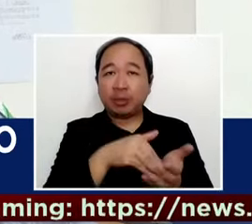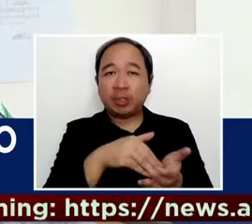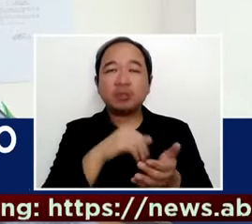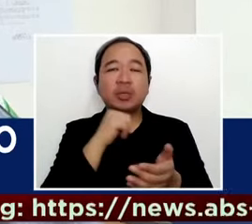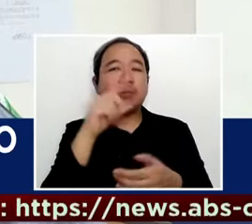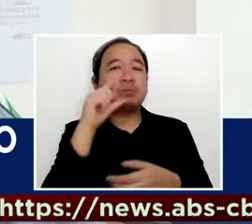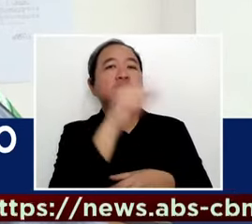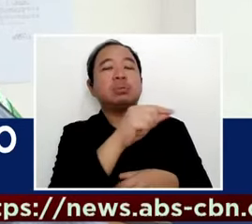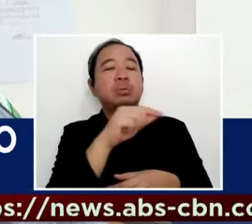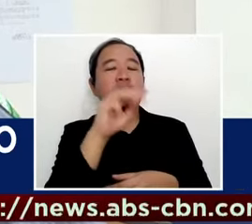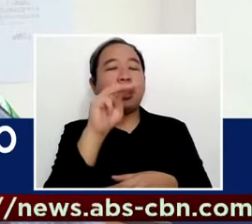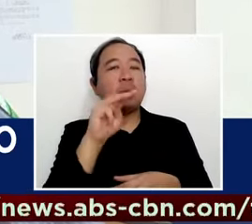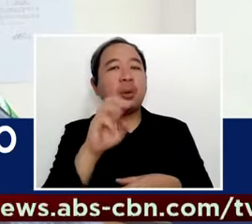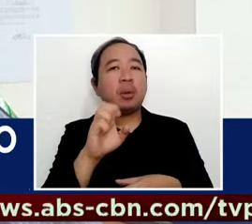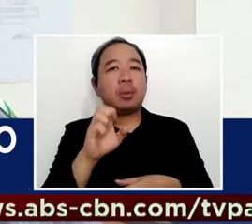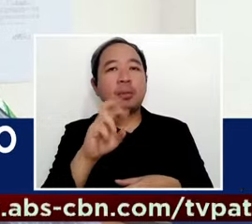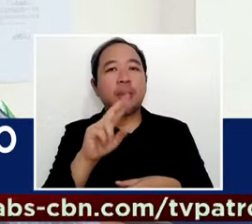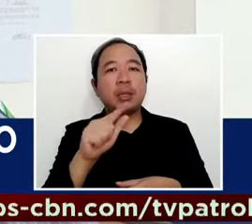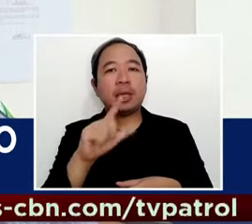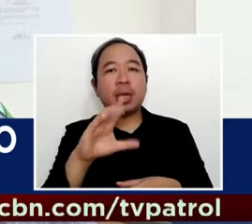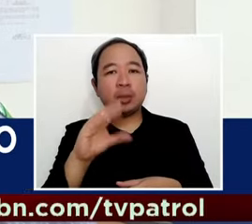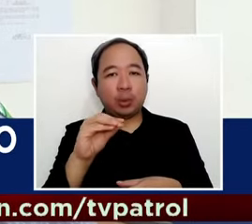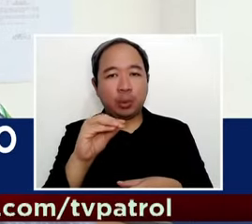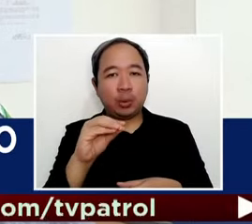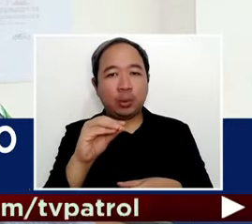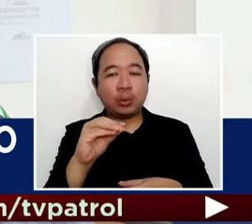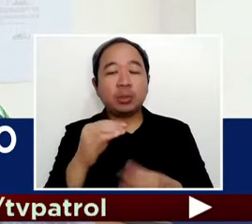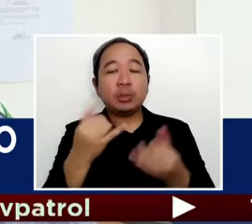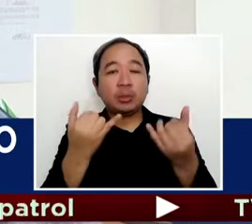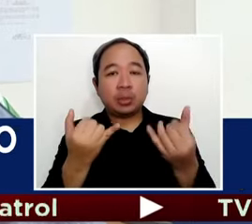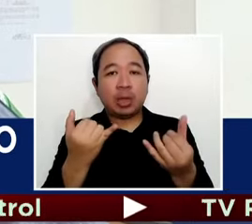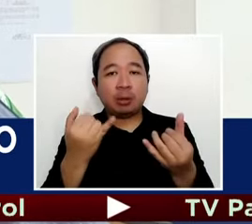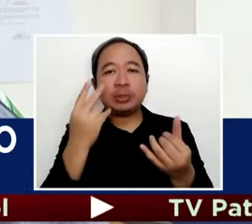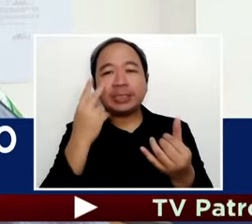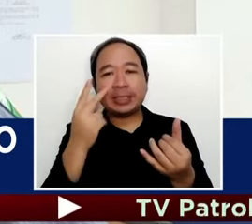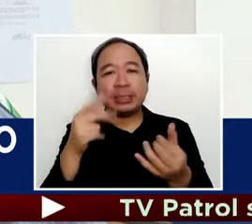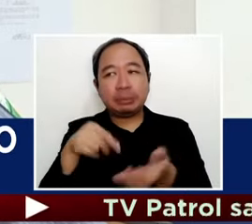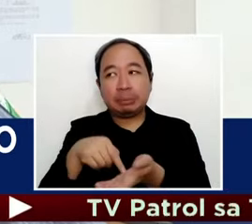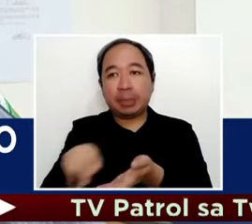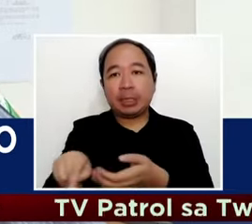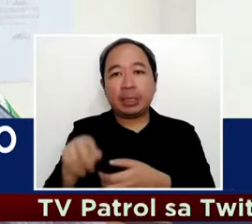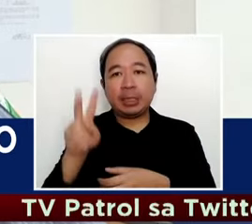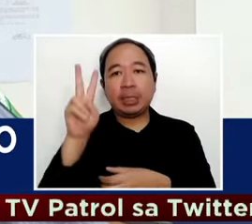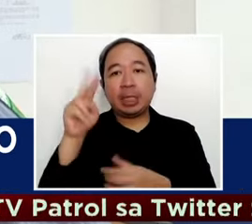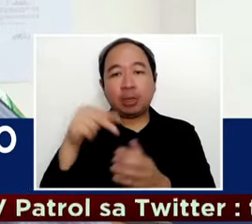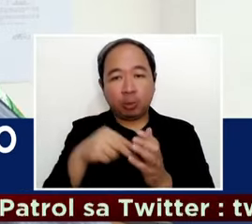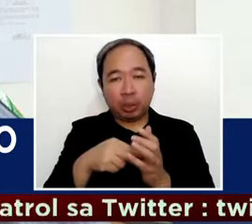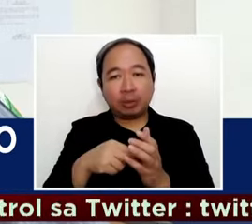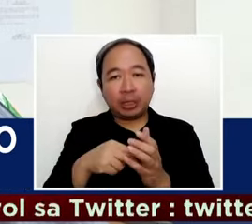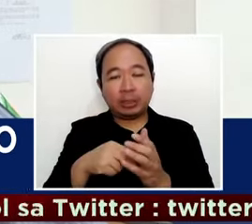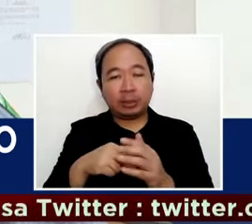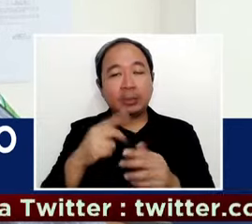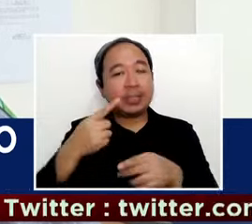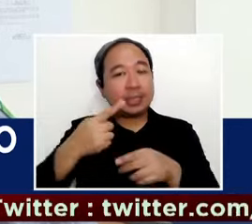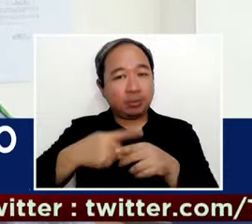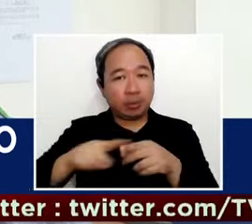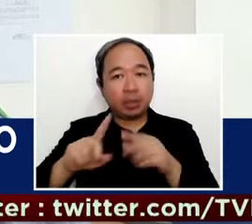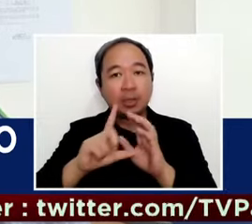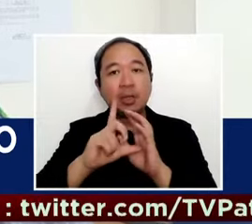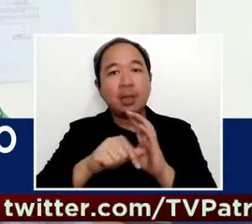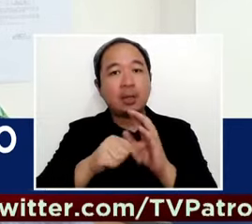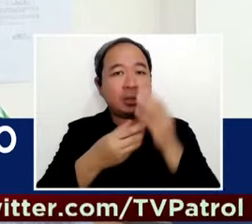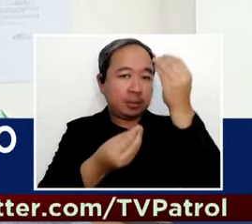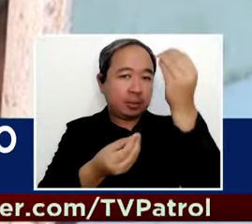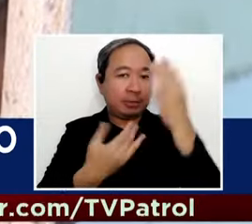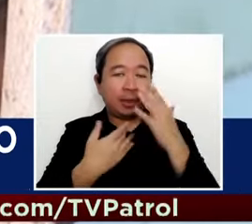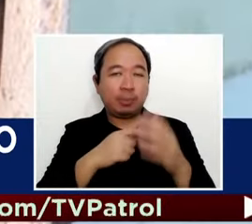Meralco. So bumaba ito ng 2,000 hanggang sa na-report na nga sa amin, nirespondihan